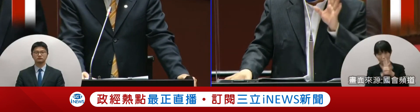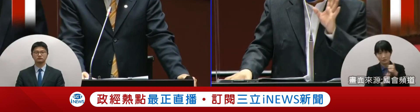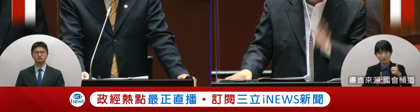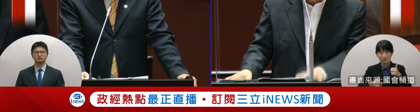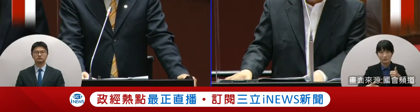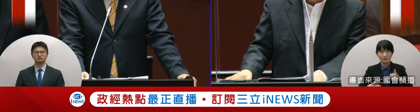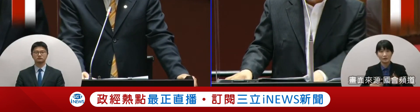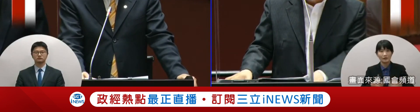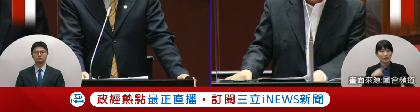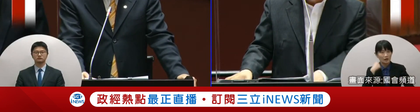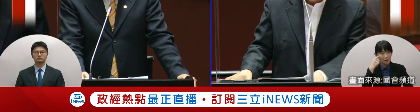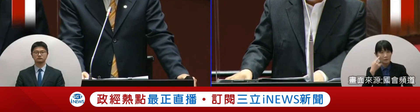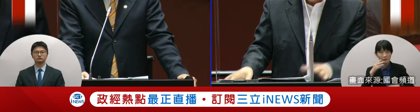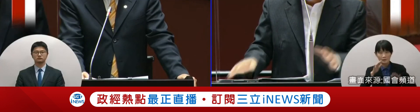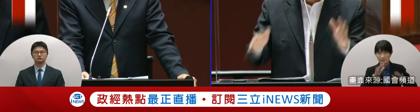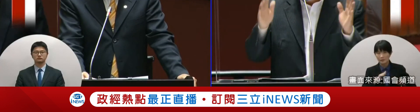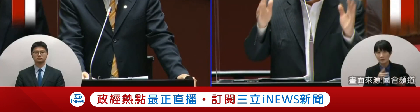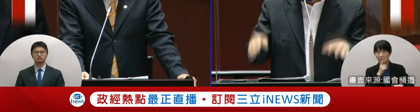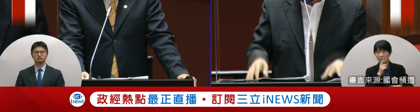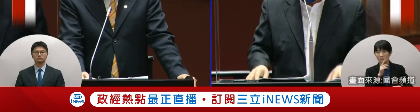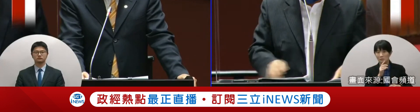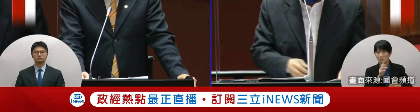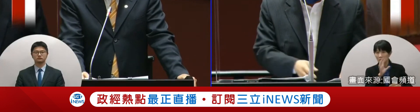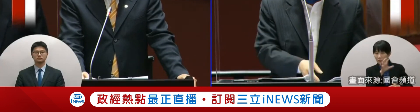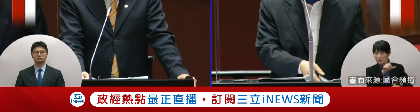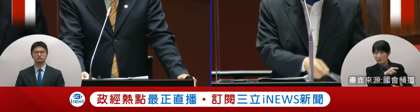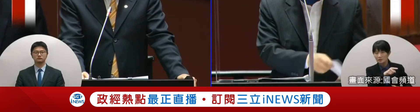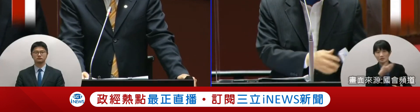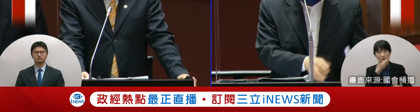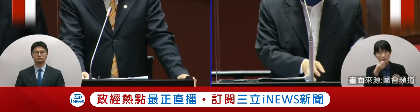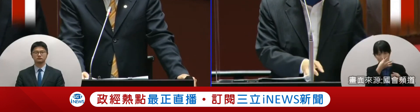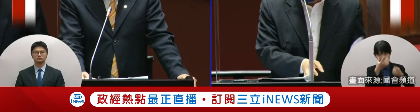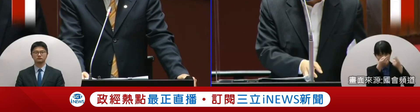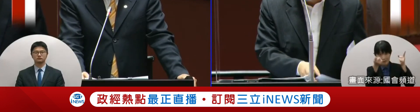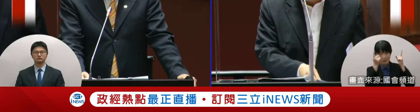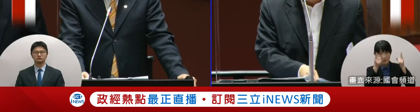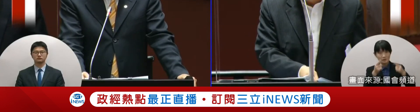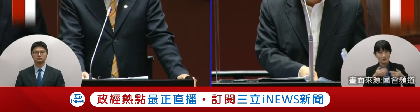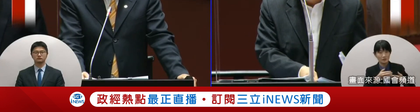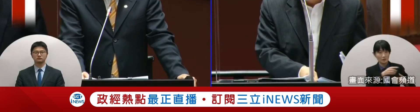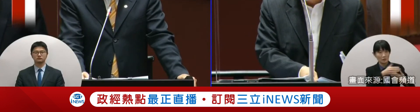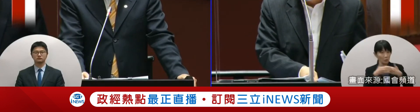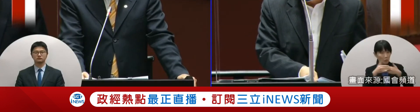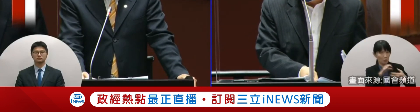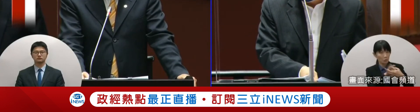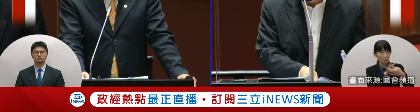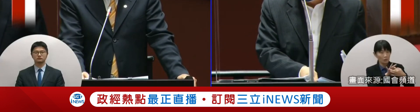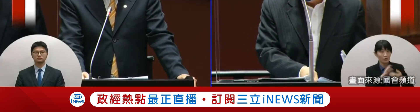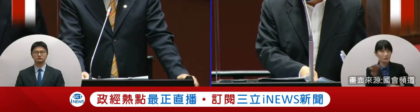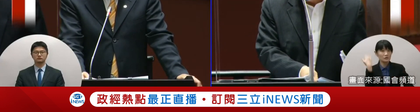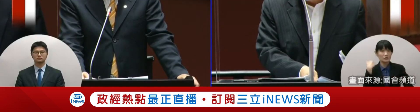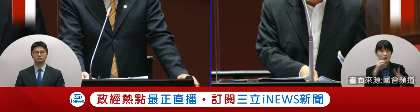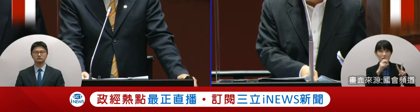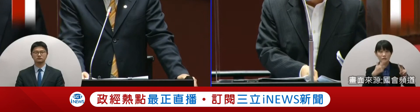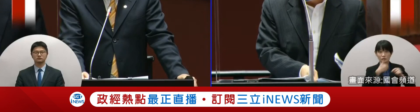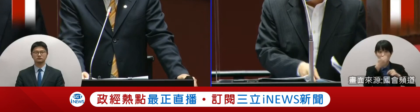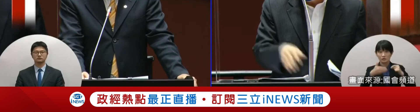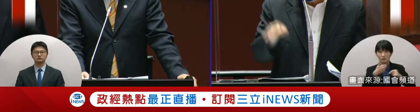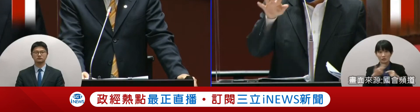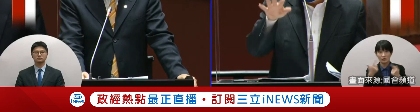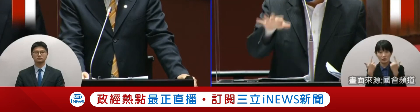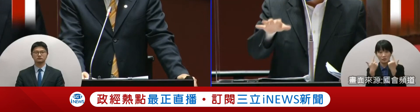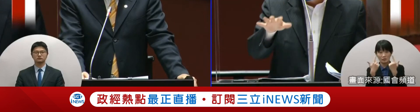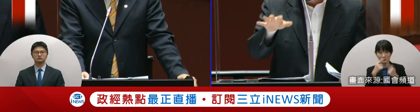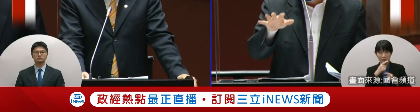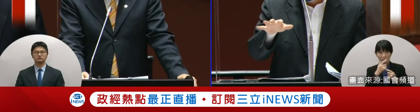在抹红清大喽，已经开始在抹红清大了，就把什么之前照片，包括2019年哈北京清华大学